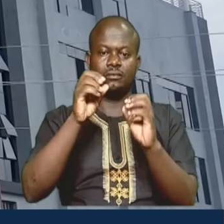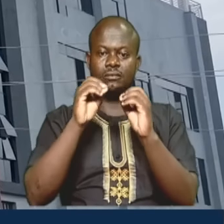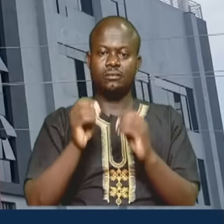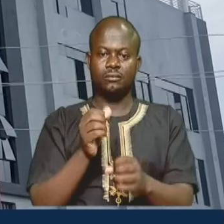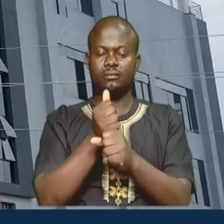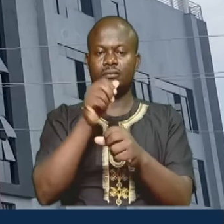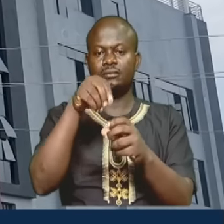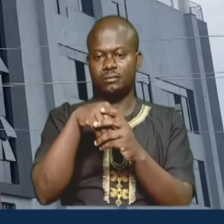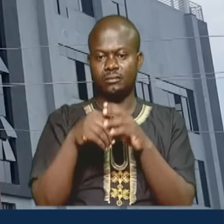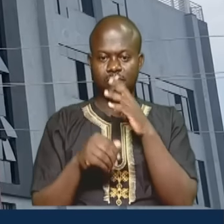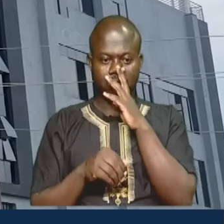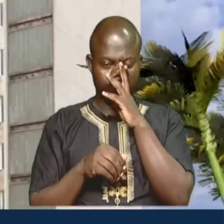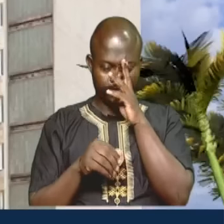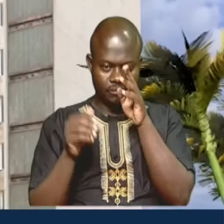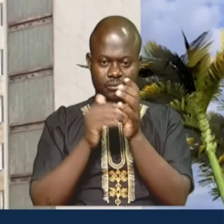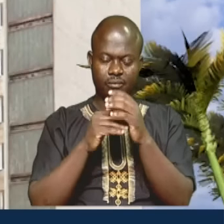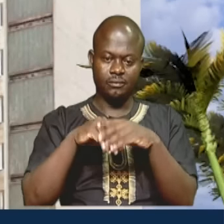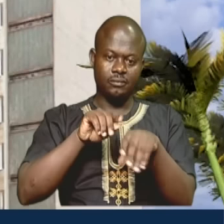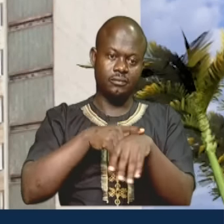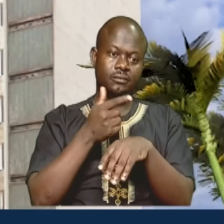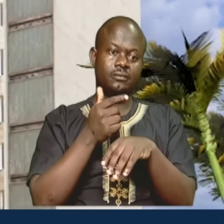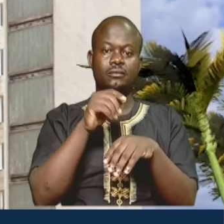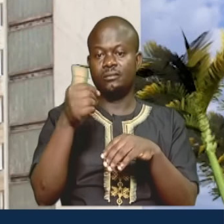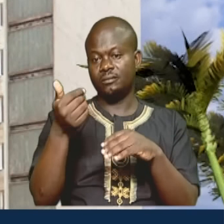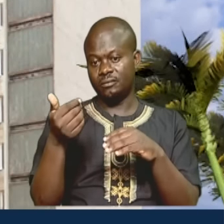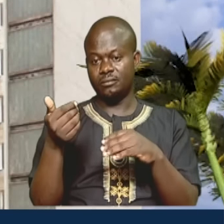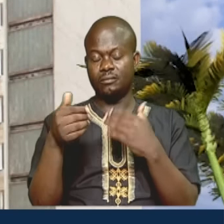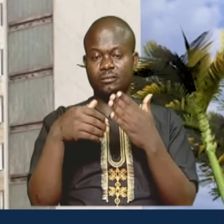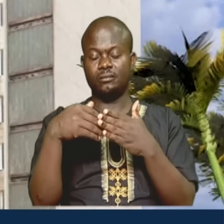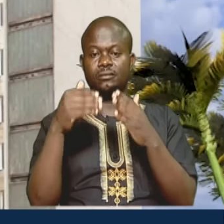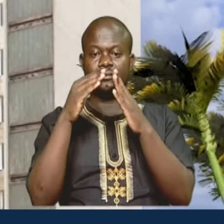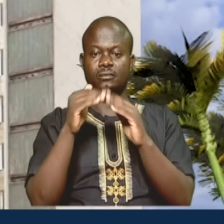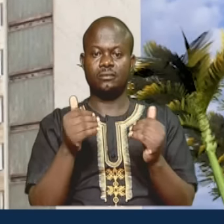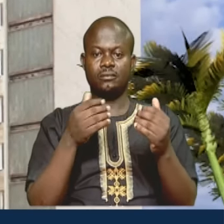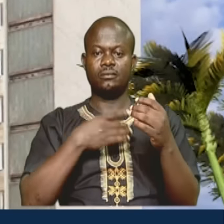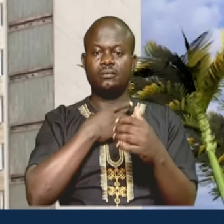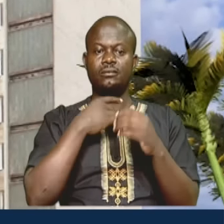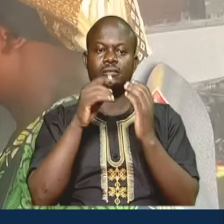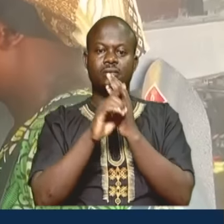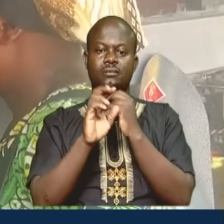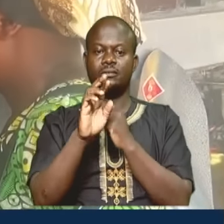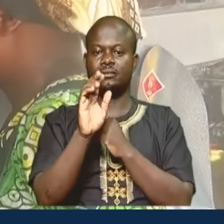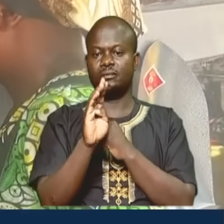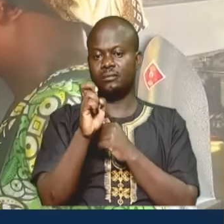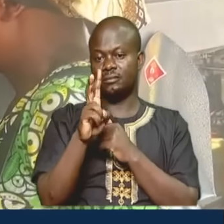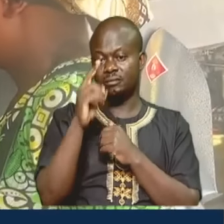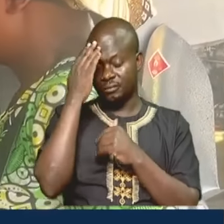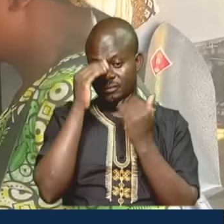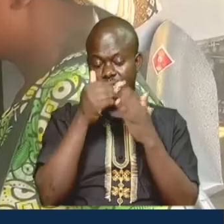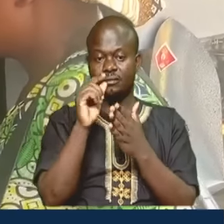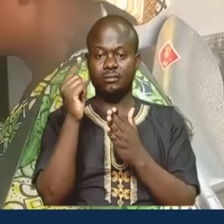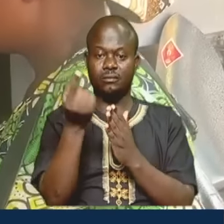gukoreramo mu gihe noneho igice cyo hejuru gisigaye kiba amacumbi y'abasura akarere ka Rubavu dore ko ari kamwe mu turere